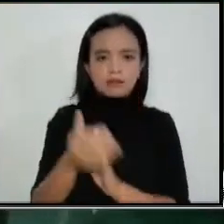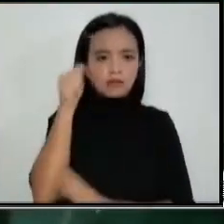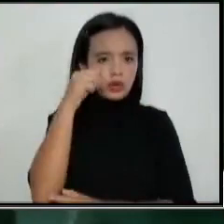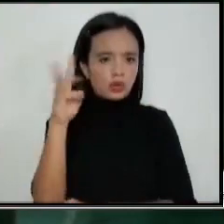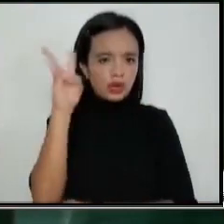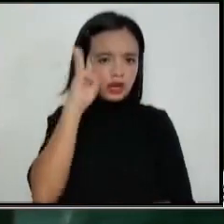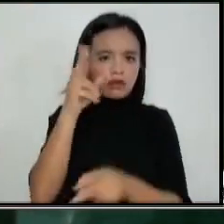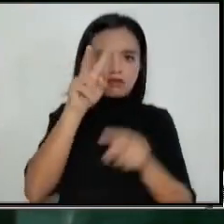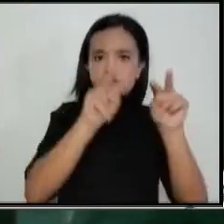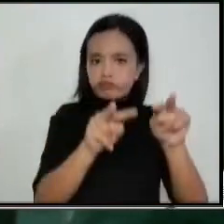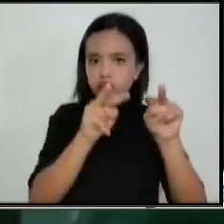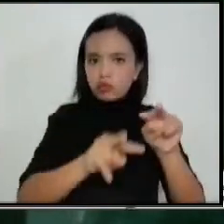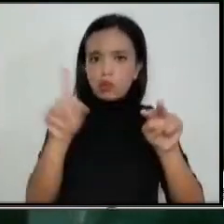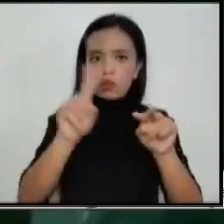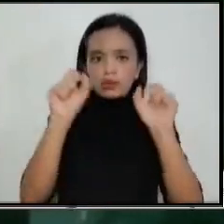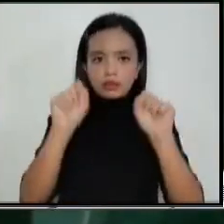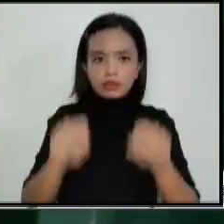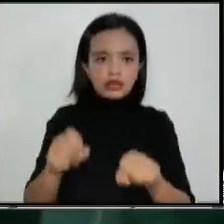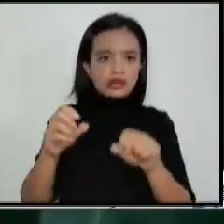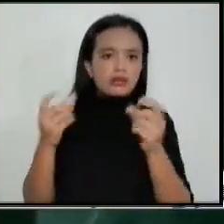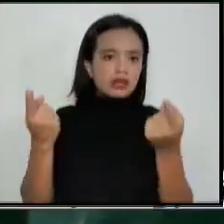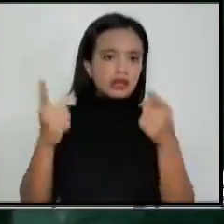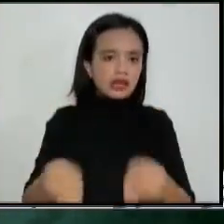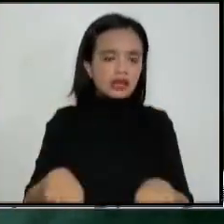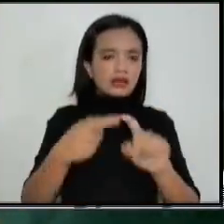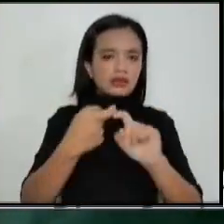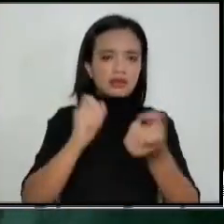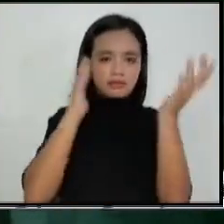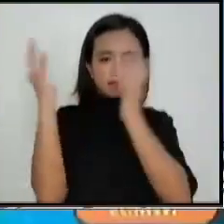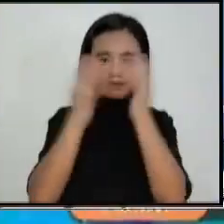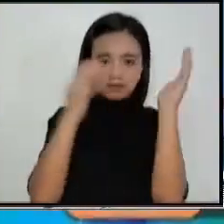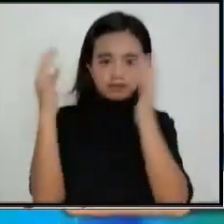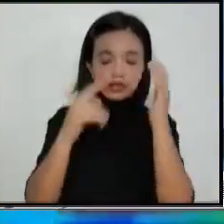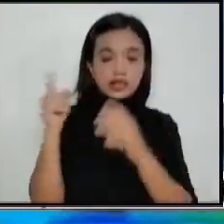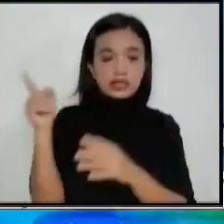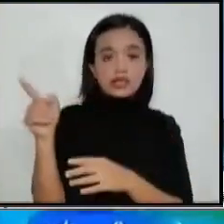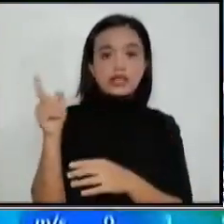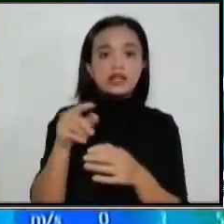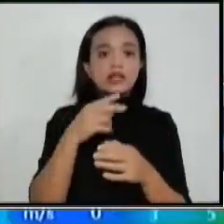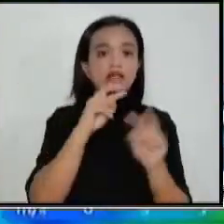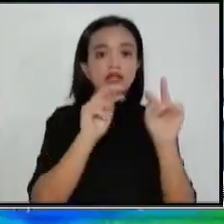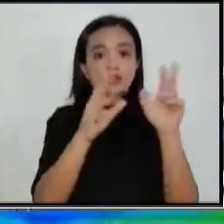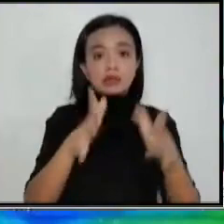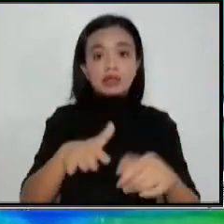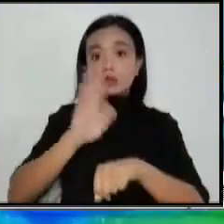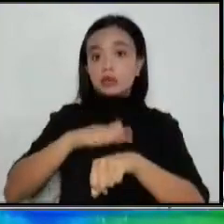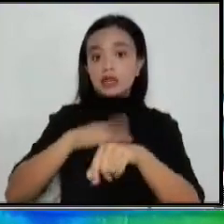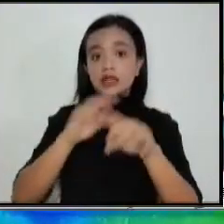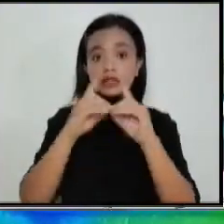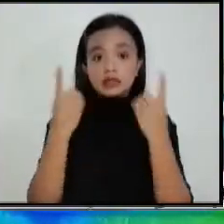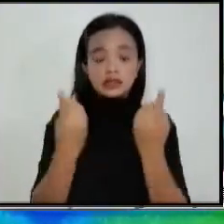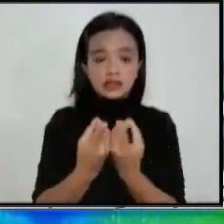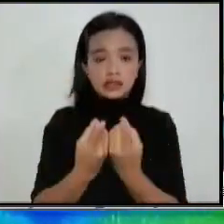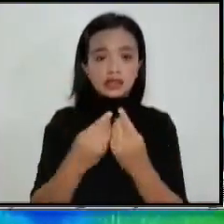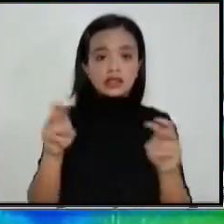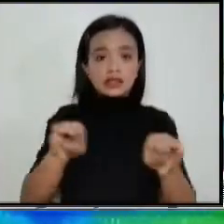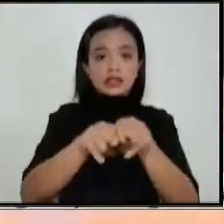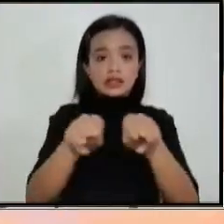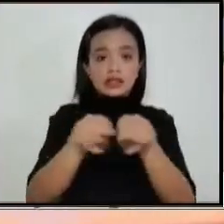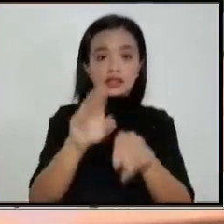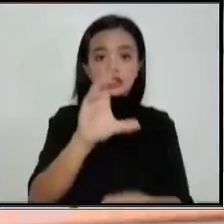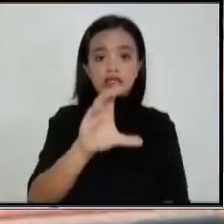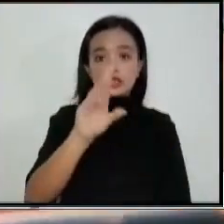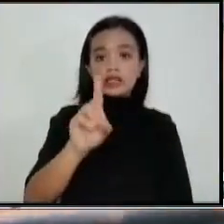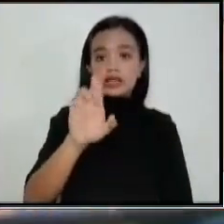bagyo. Ayon kay Ramses Mendoza, Overall Supervisor ng Operations and Warning Division ng Marikina City RMO, patuloy ang